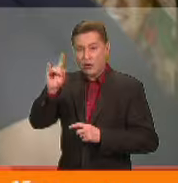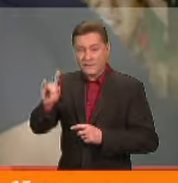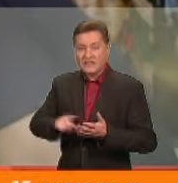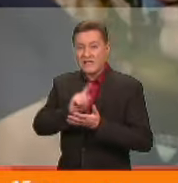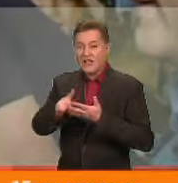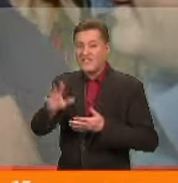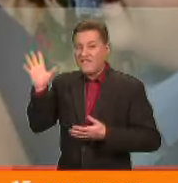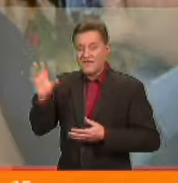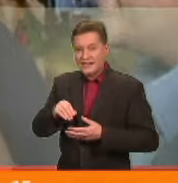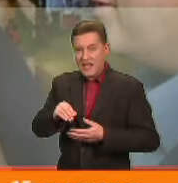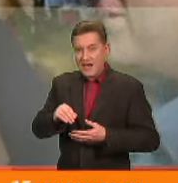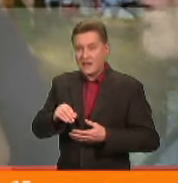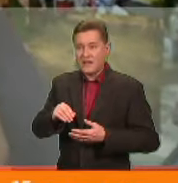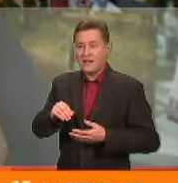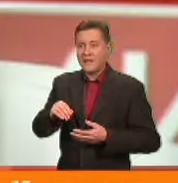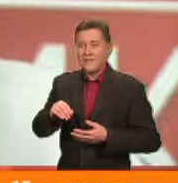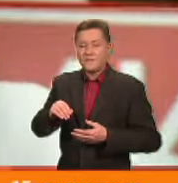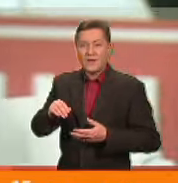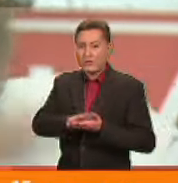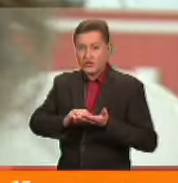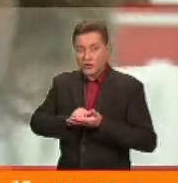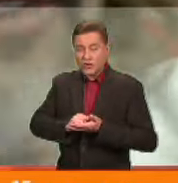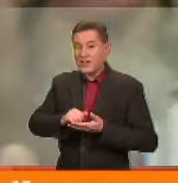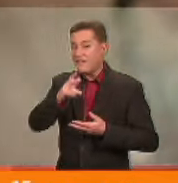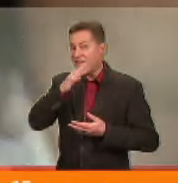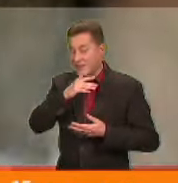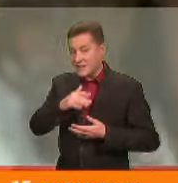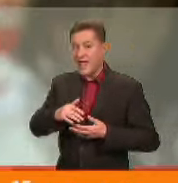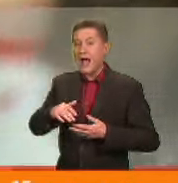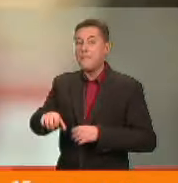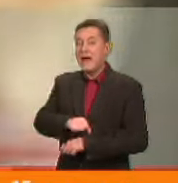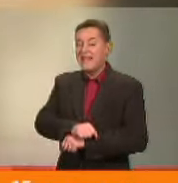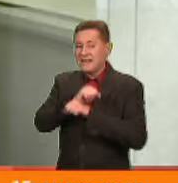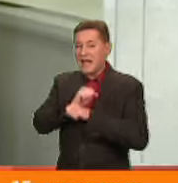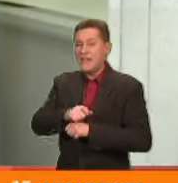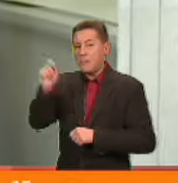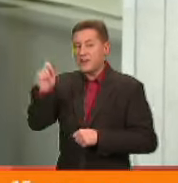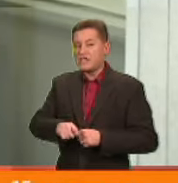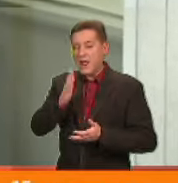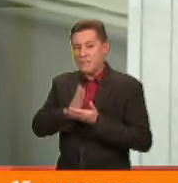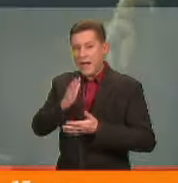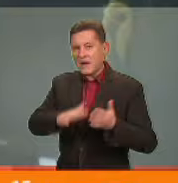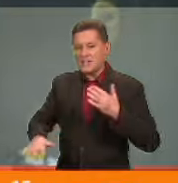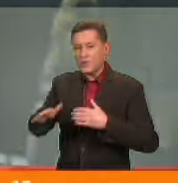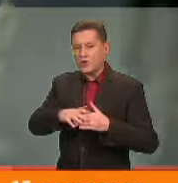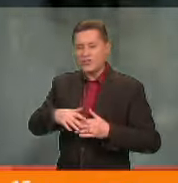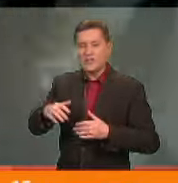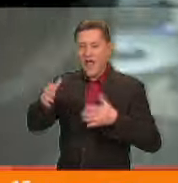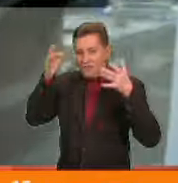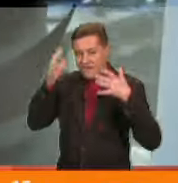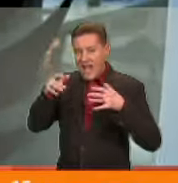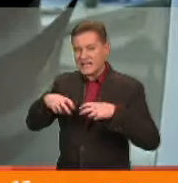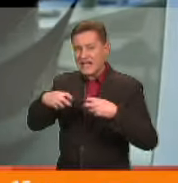копья. Оказывается, мы сами бандеровцы. Во времена Майдана ведущие приезжали в эфир прямо с площади. В касках, с покрышками для